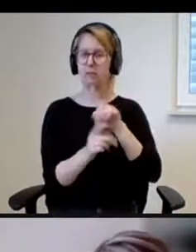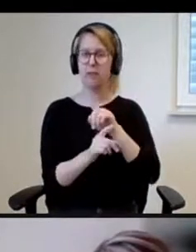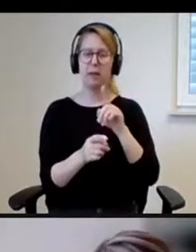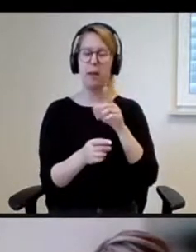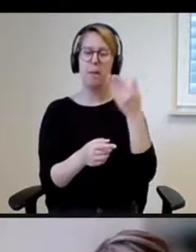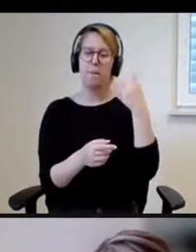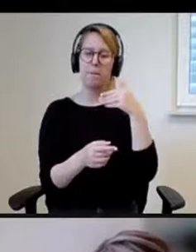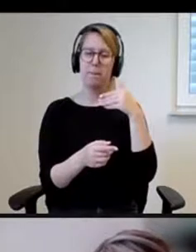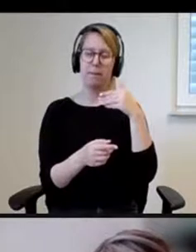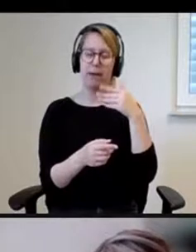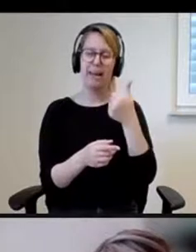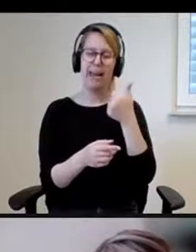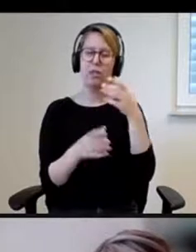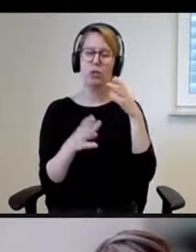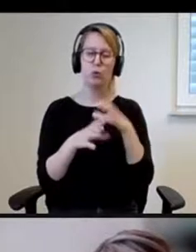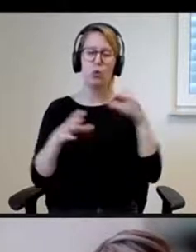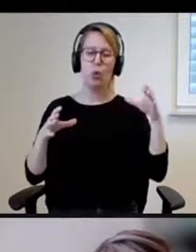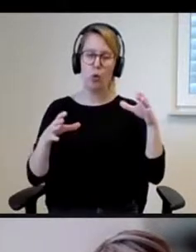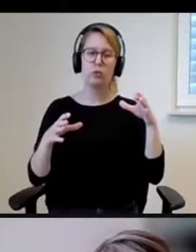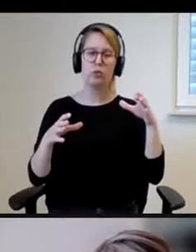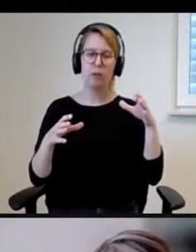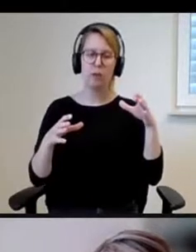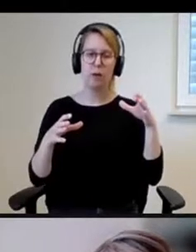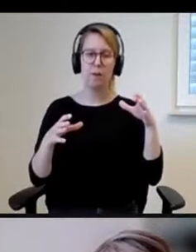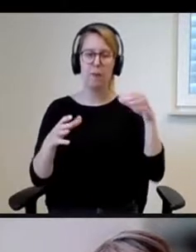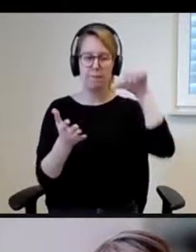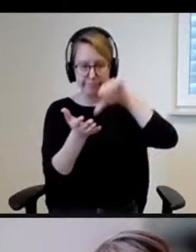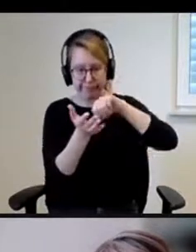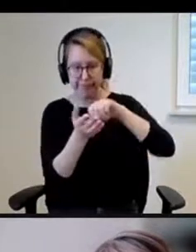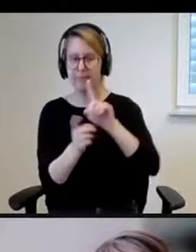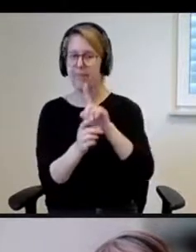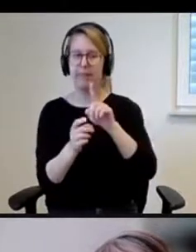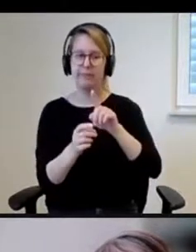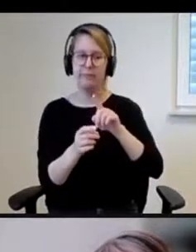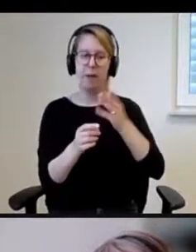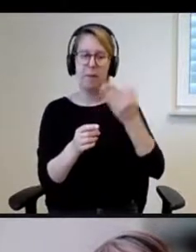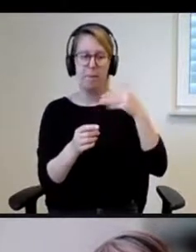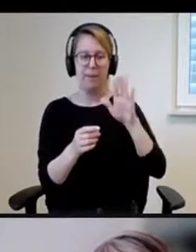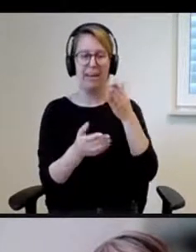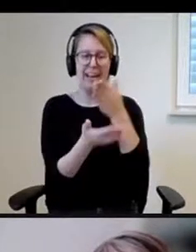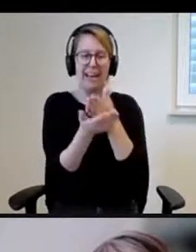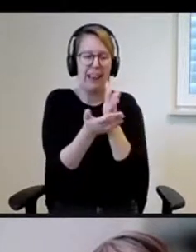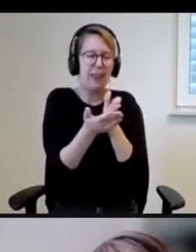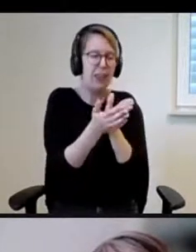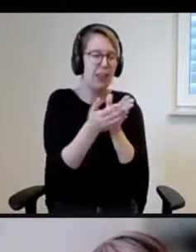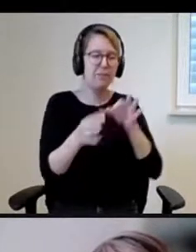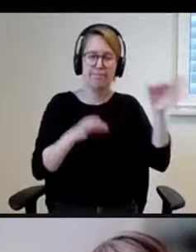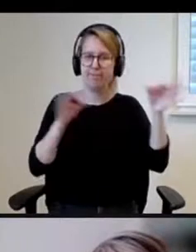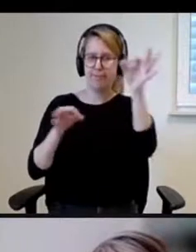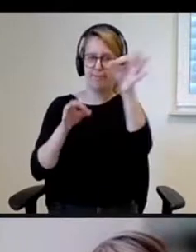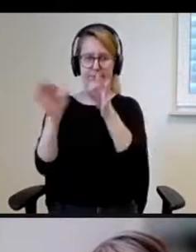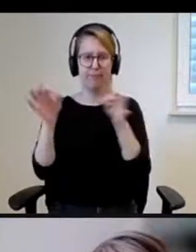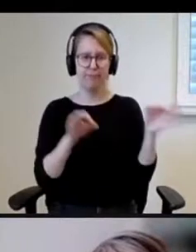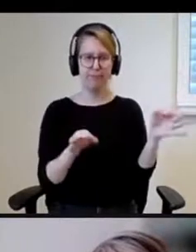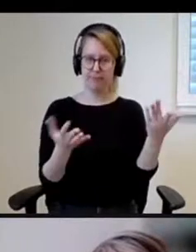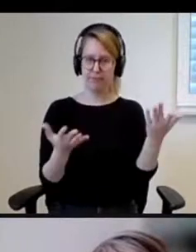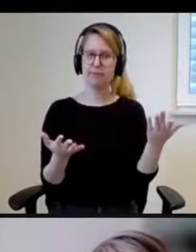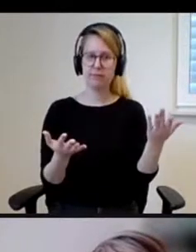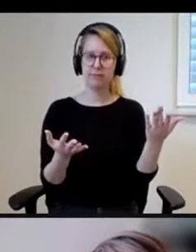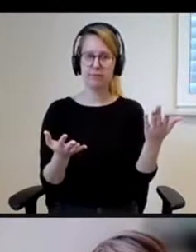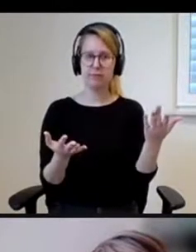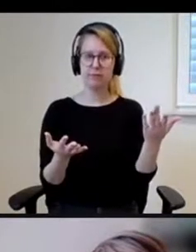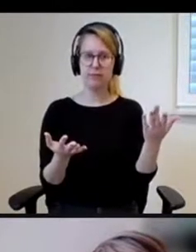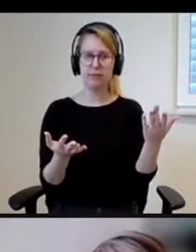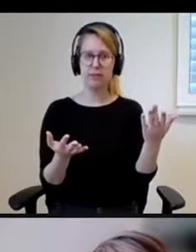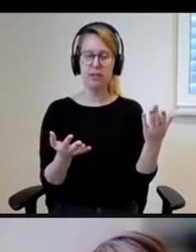kleiner zu machen, betreut Wohnstrukturen an. Auch da gibt Bestrebungen für zu sagen, ja, es gibt